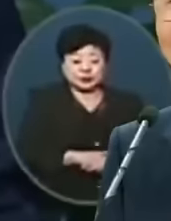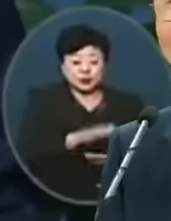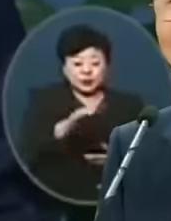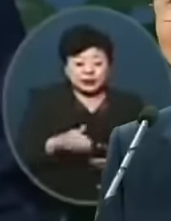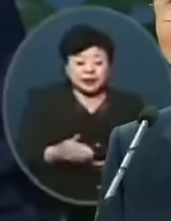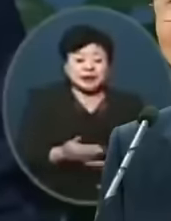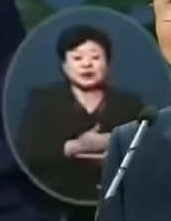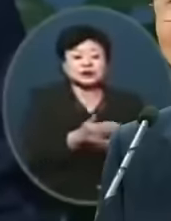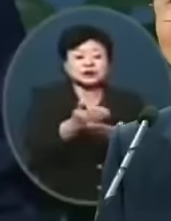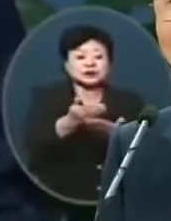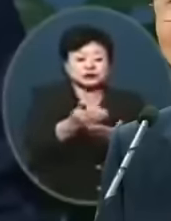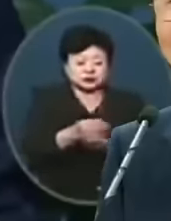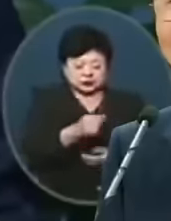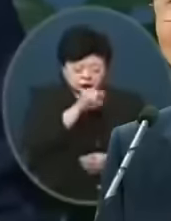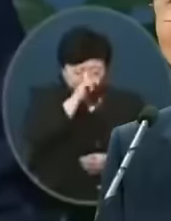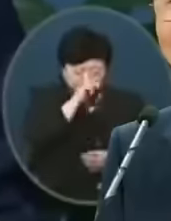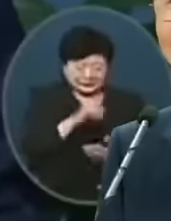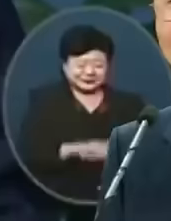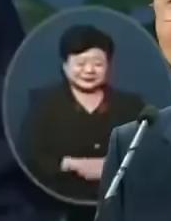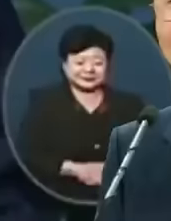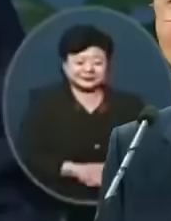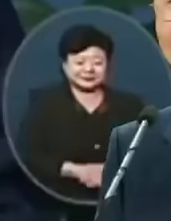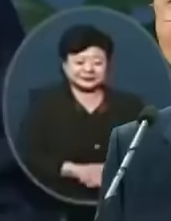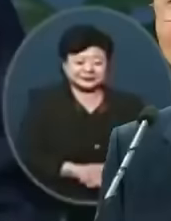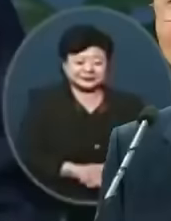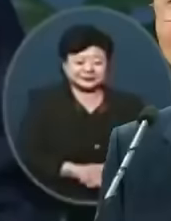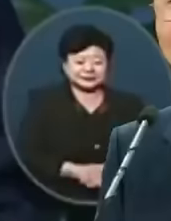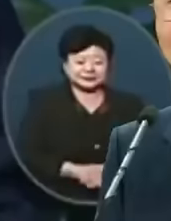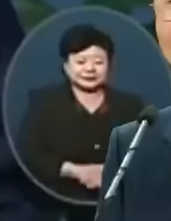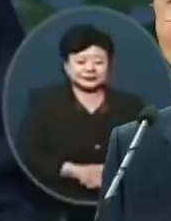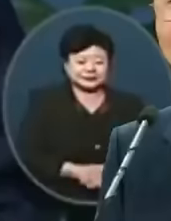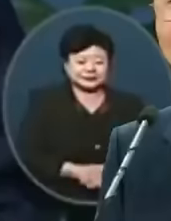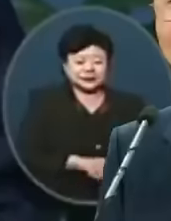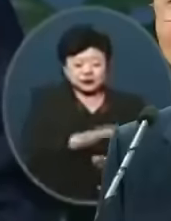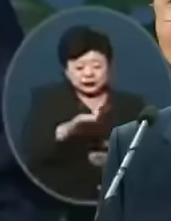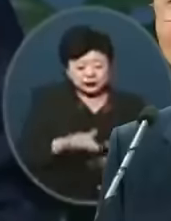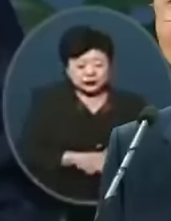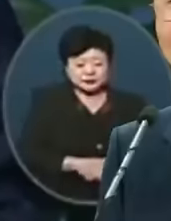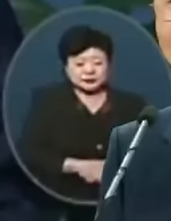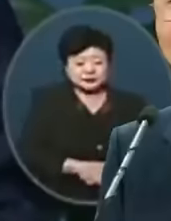우리가 나누어 주는 편에 살아야 될 것이겠습니다. 우리도